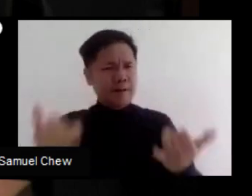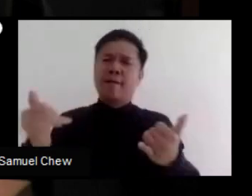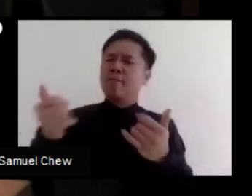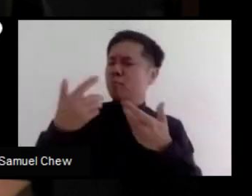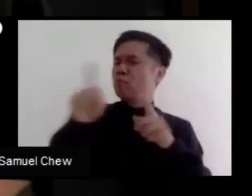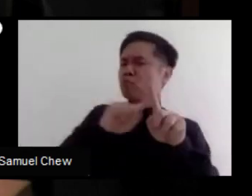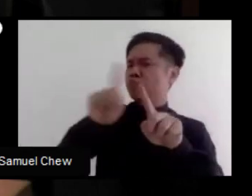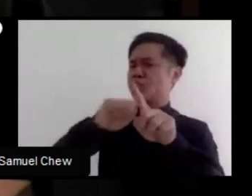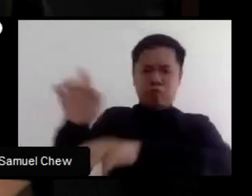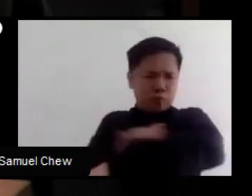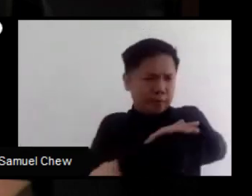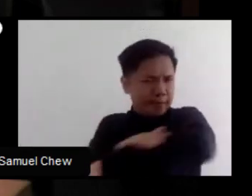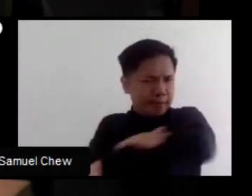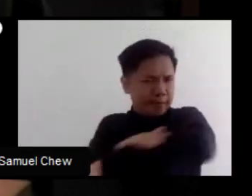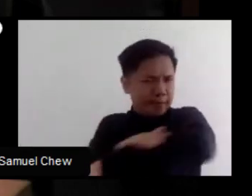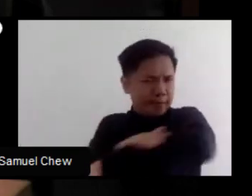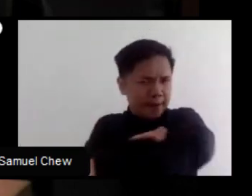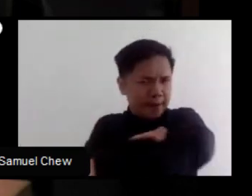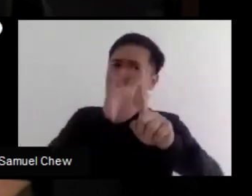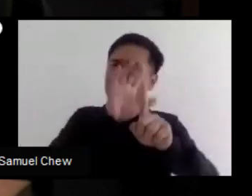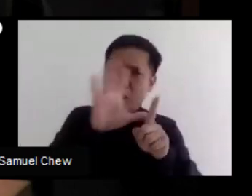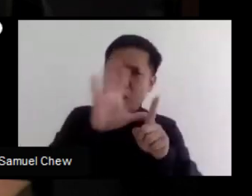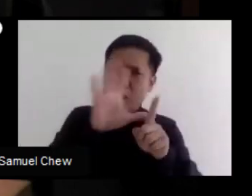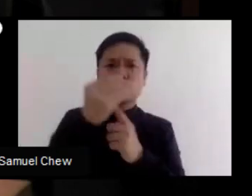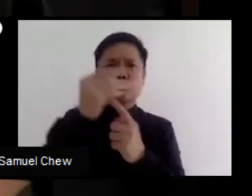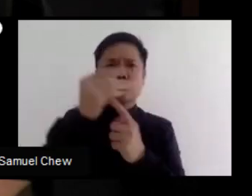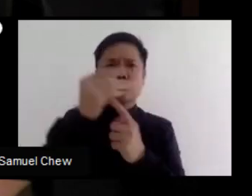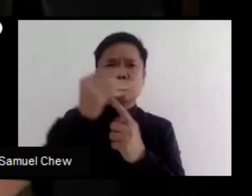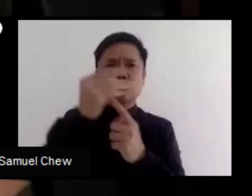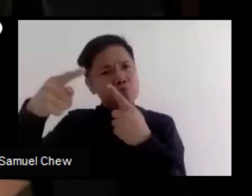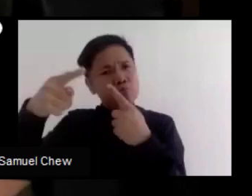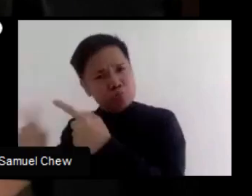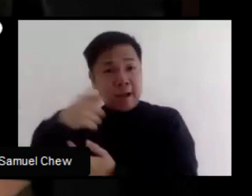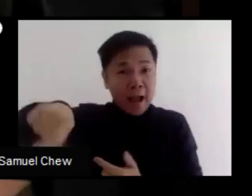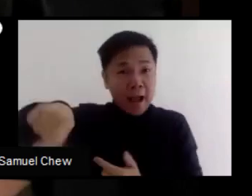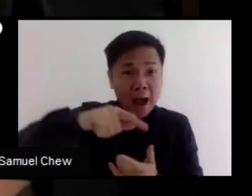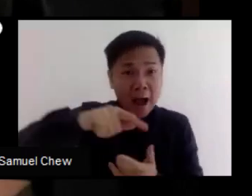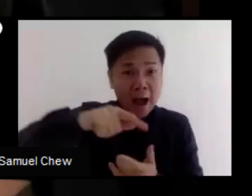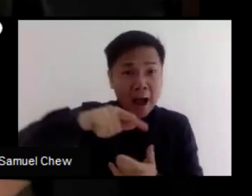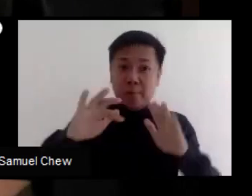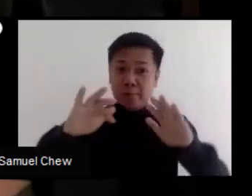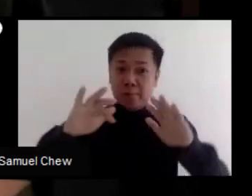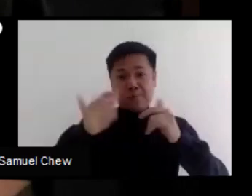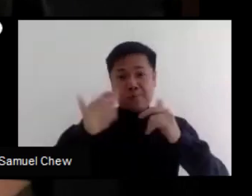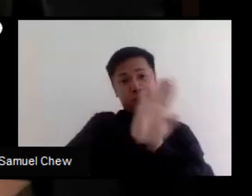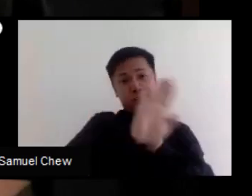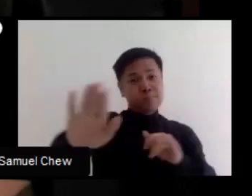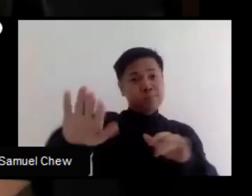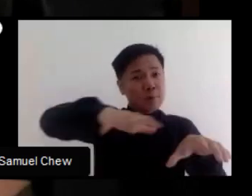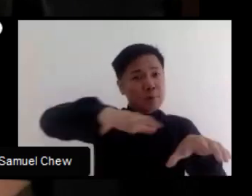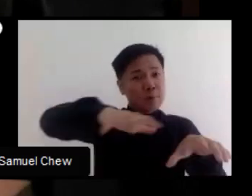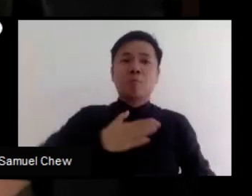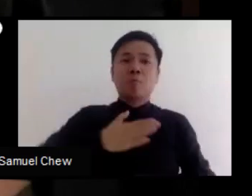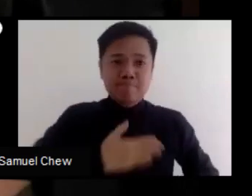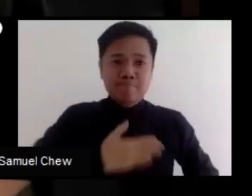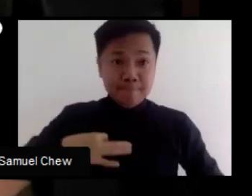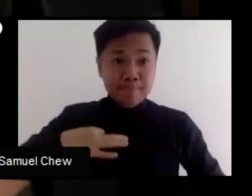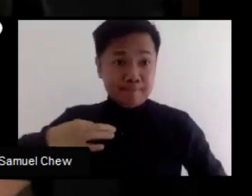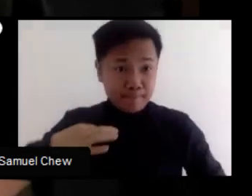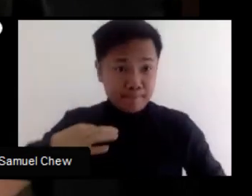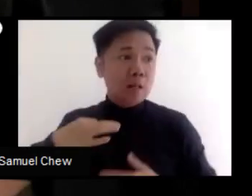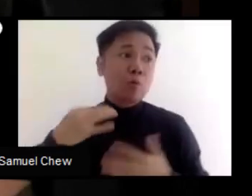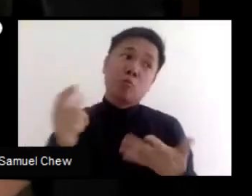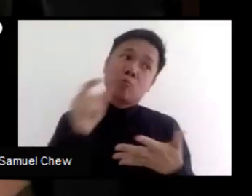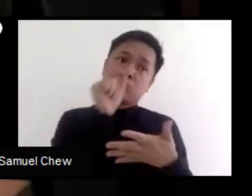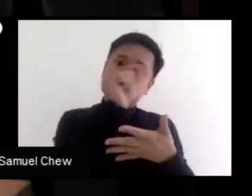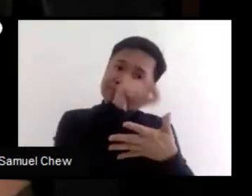标框架作为可选择的工具之一。各国可在今后专业领域和委员会会议中继续围绕指标框架加强